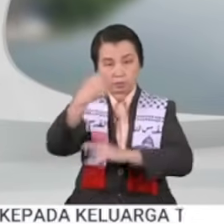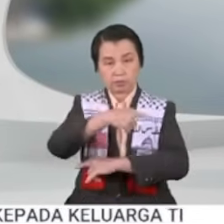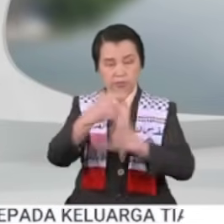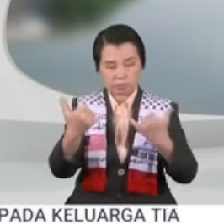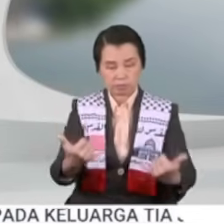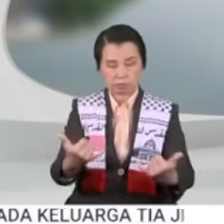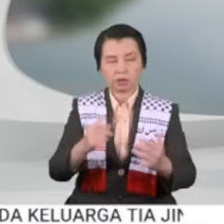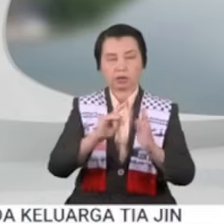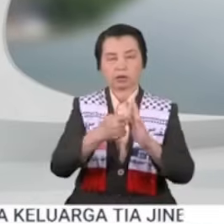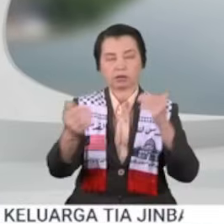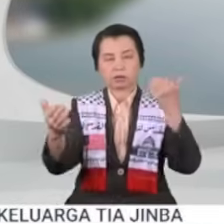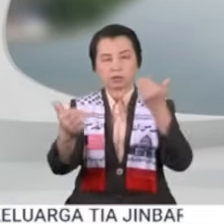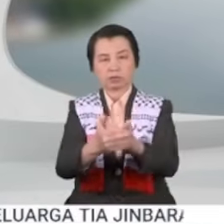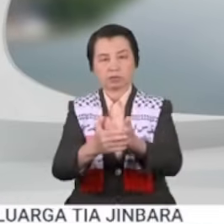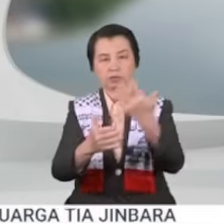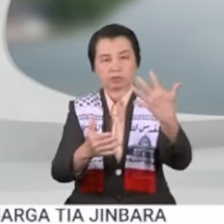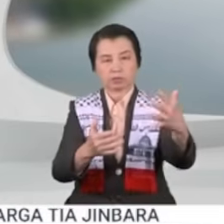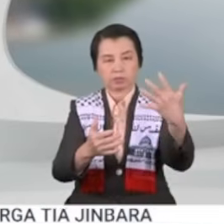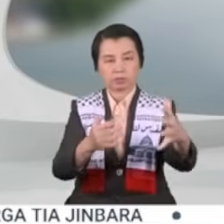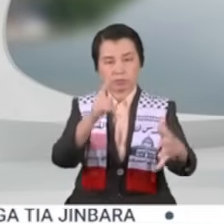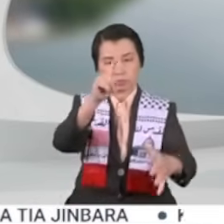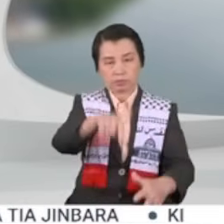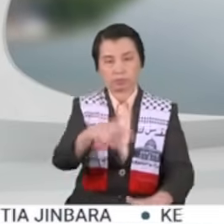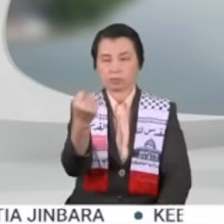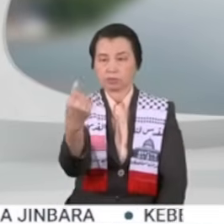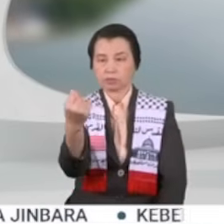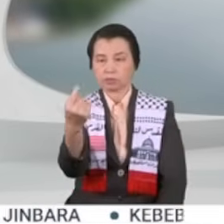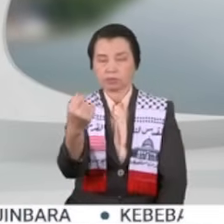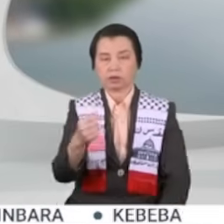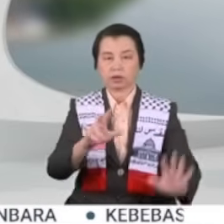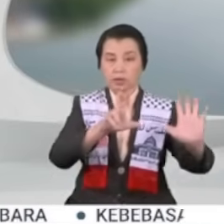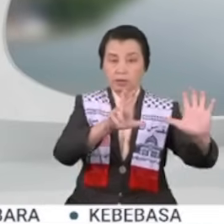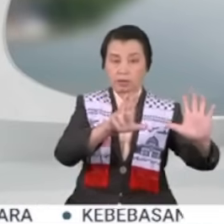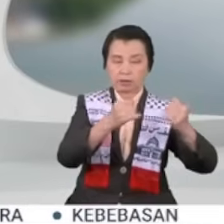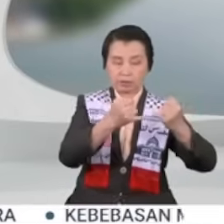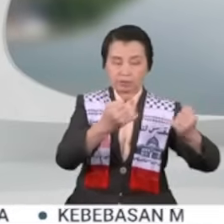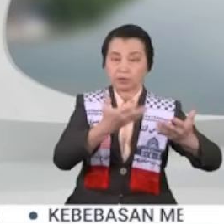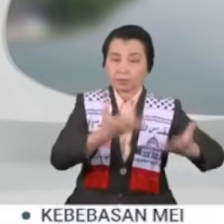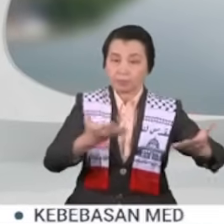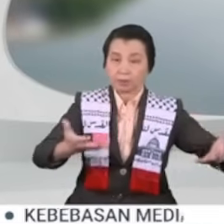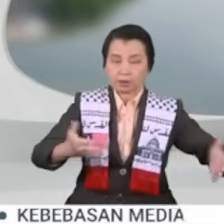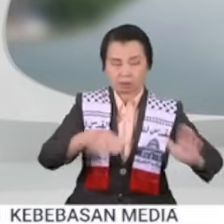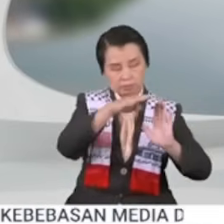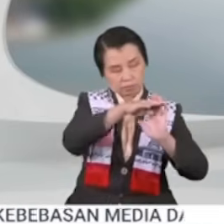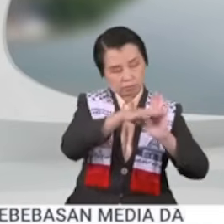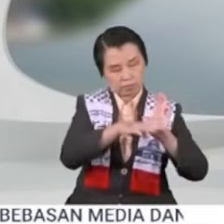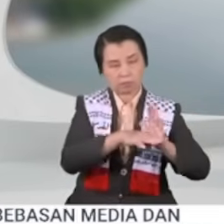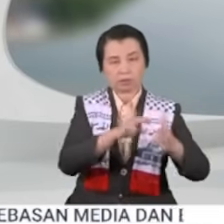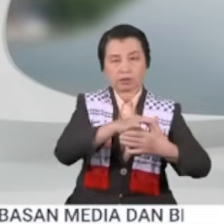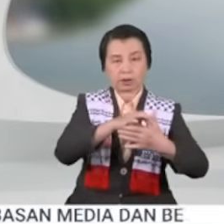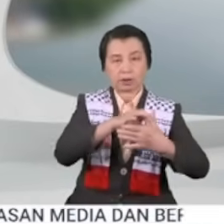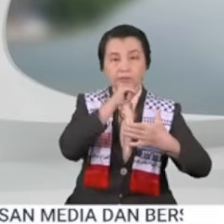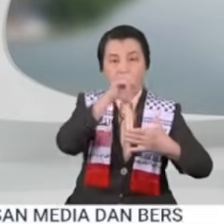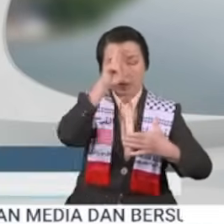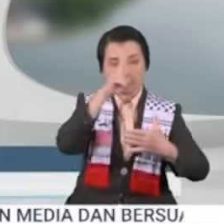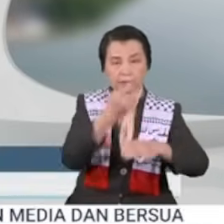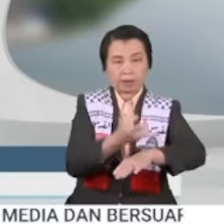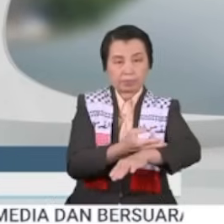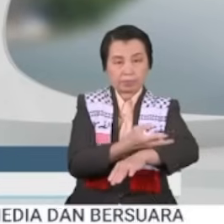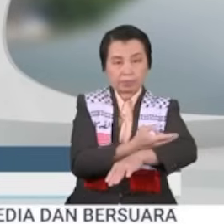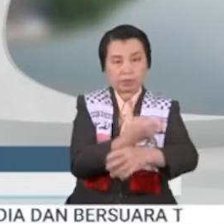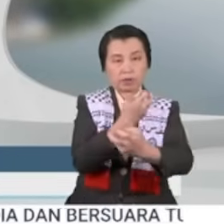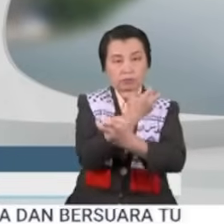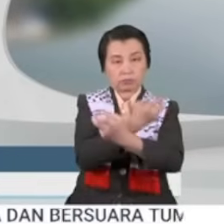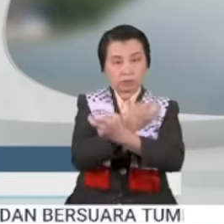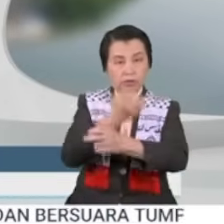berkuat kuasa sehingga 15 November ini lapan jenis barangan tersenarai antaranya daging kambing biri-biri